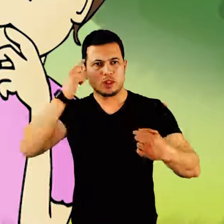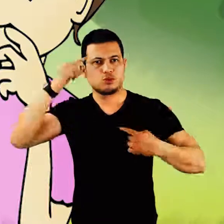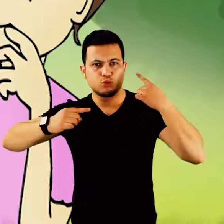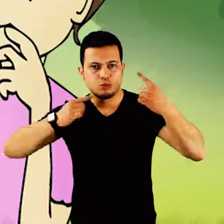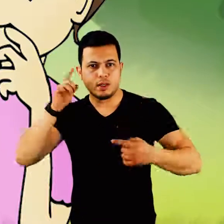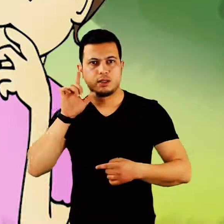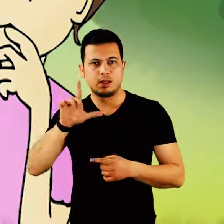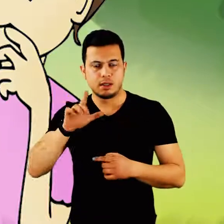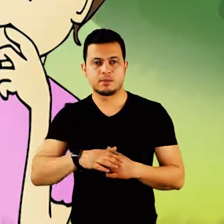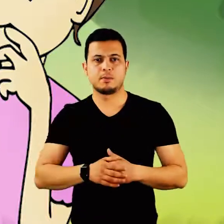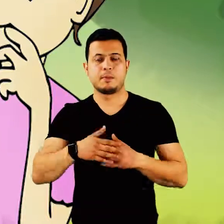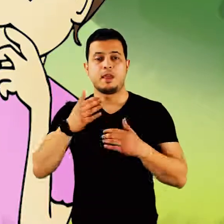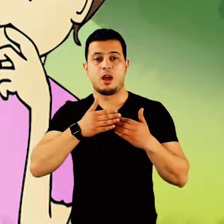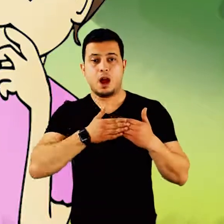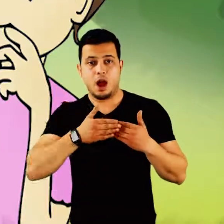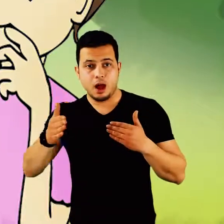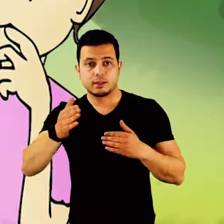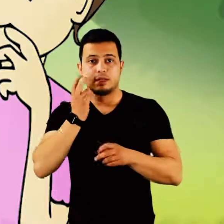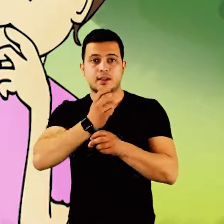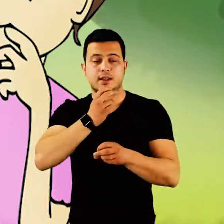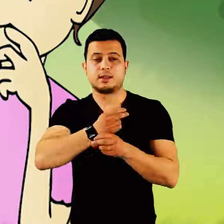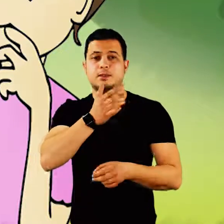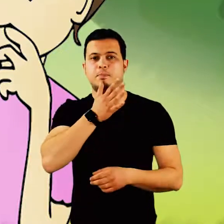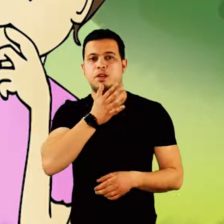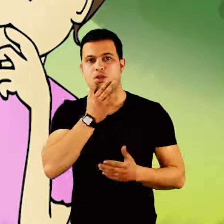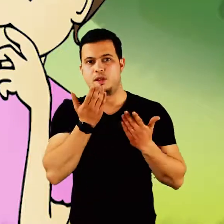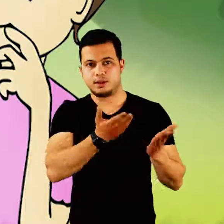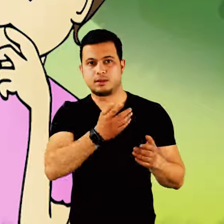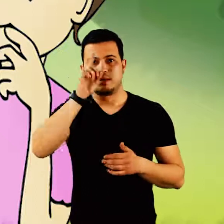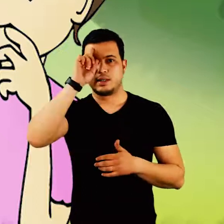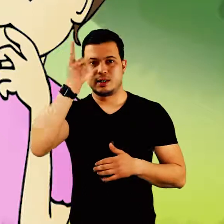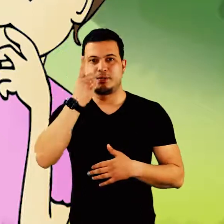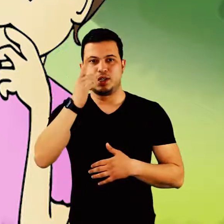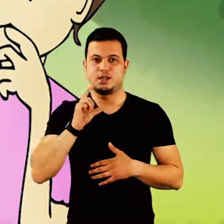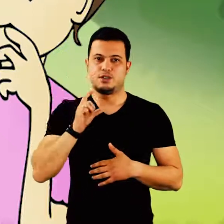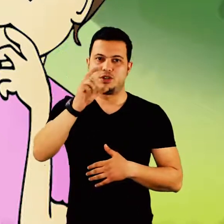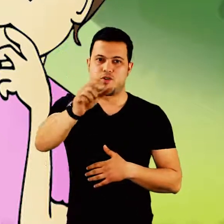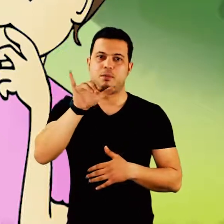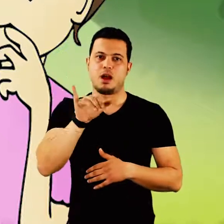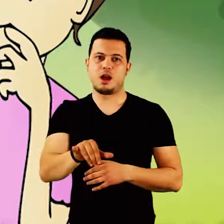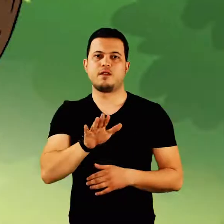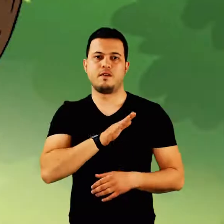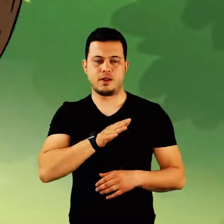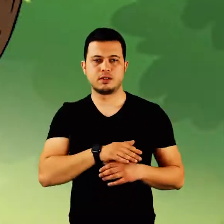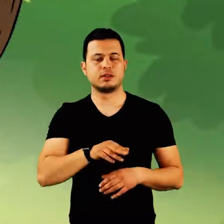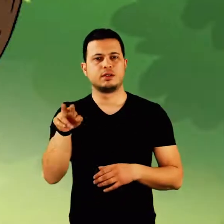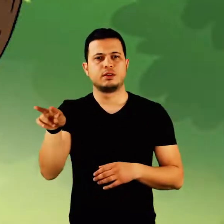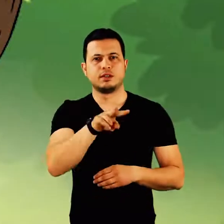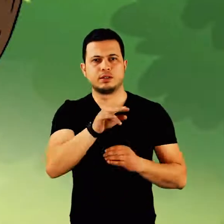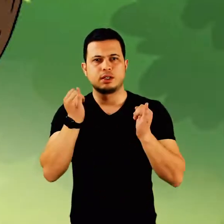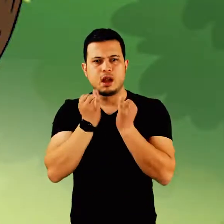gerekiyordu. Artık tehlikeleri biliyorlardı. Sadece bir kez cevap verebilirlerdi. İki